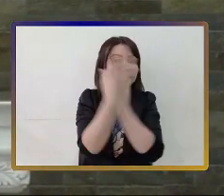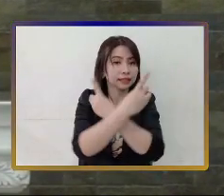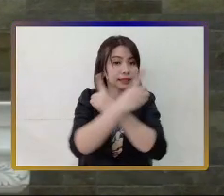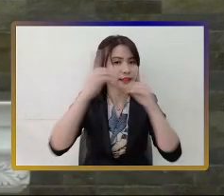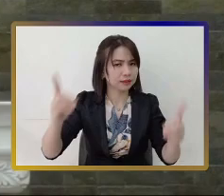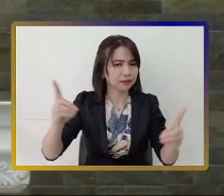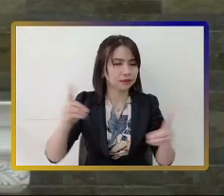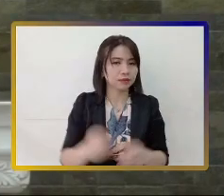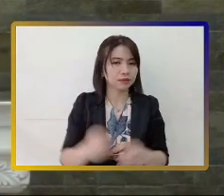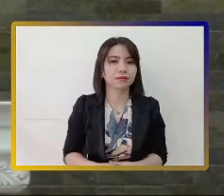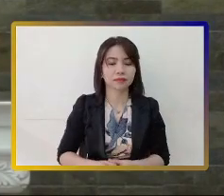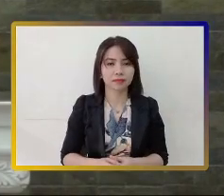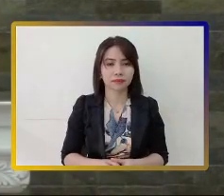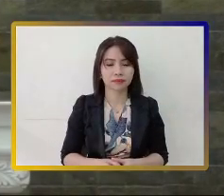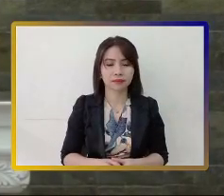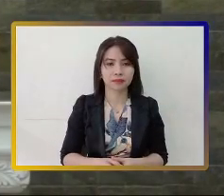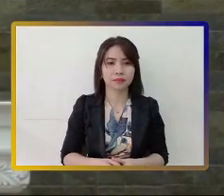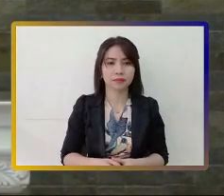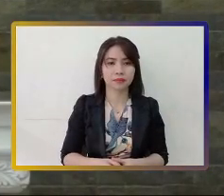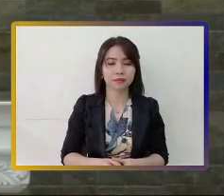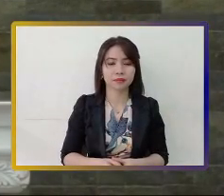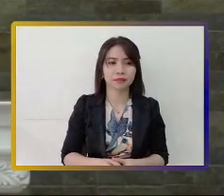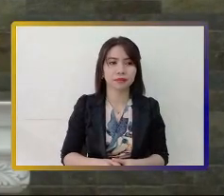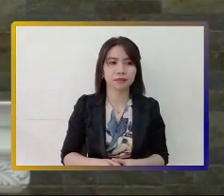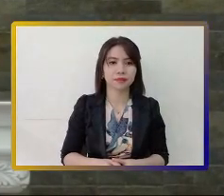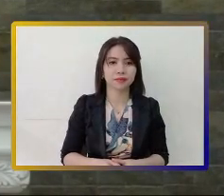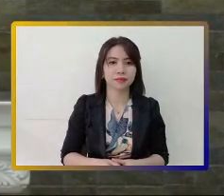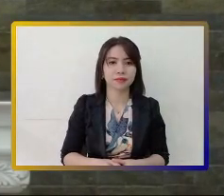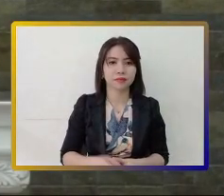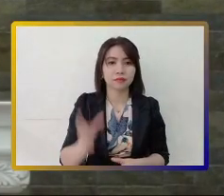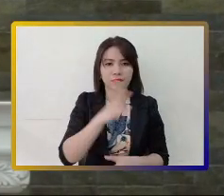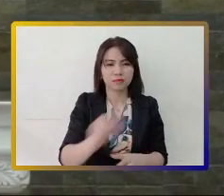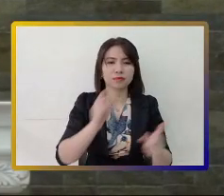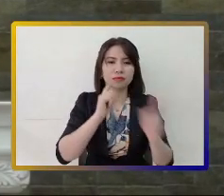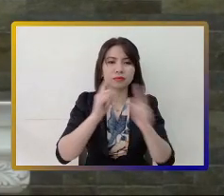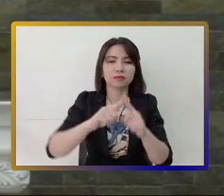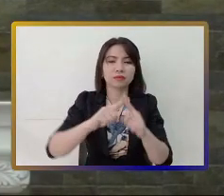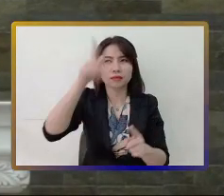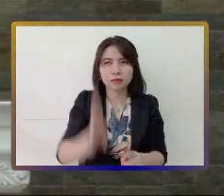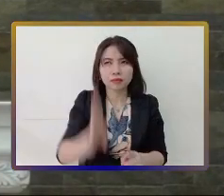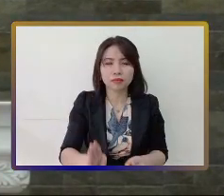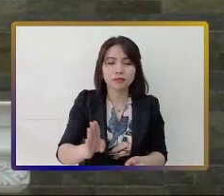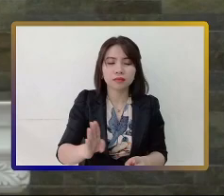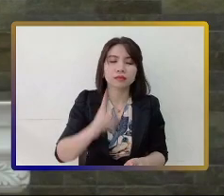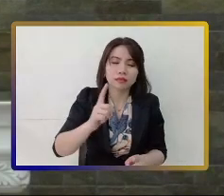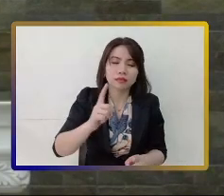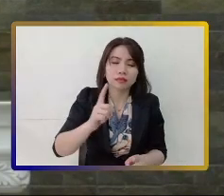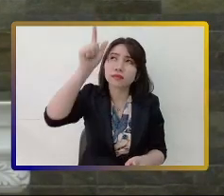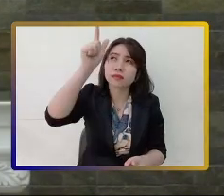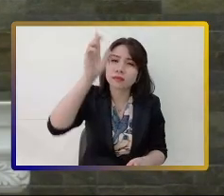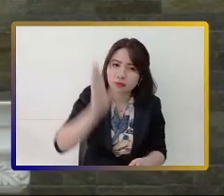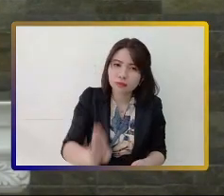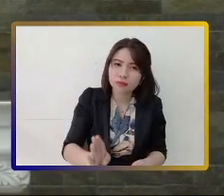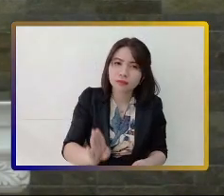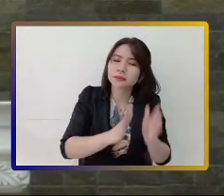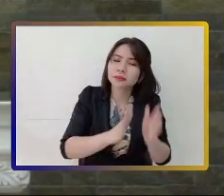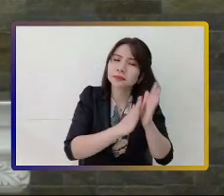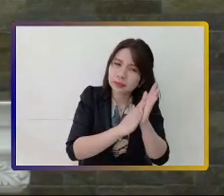titigilan. God, please, put your hands on me.